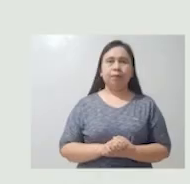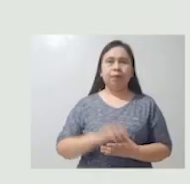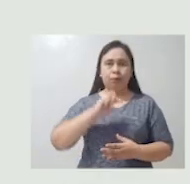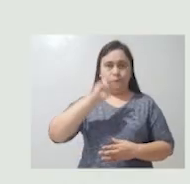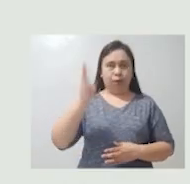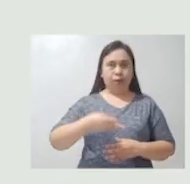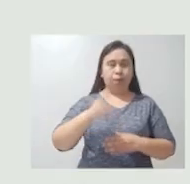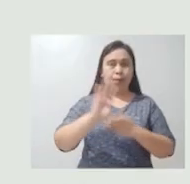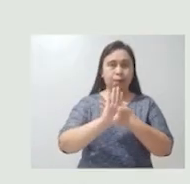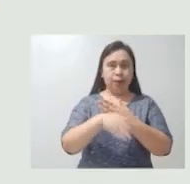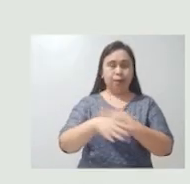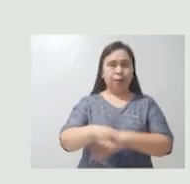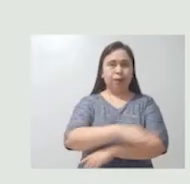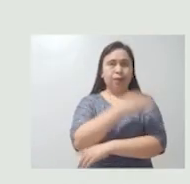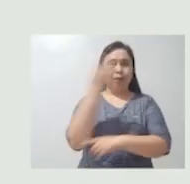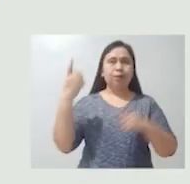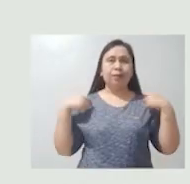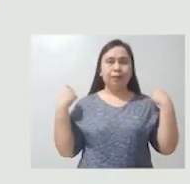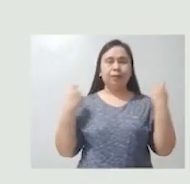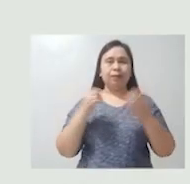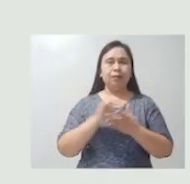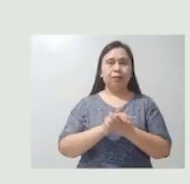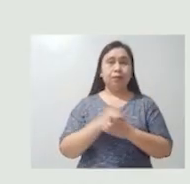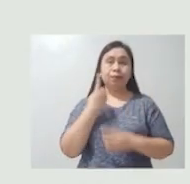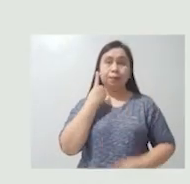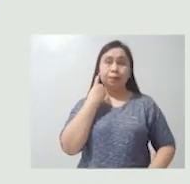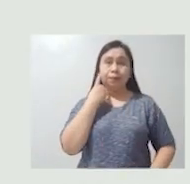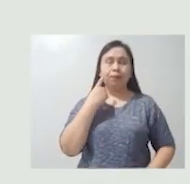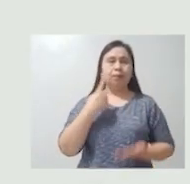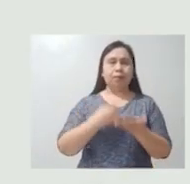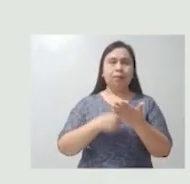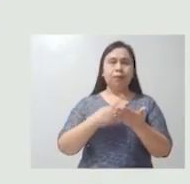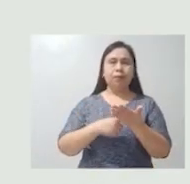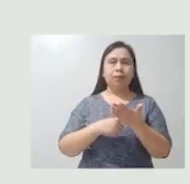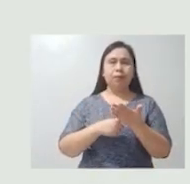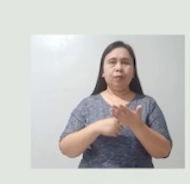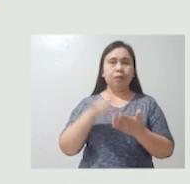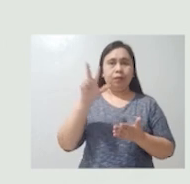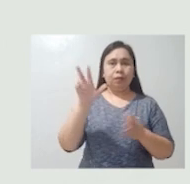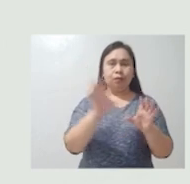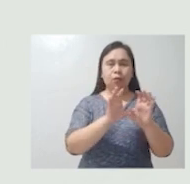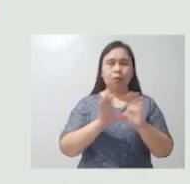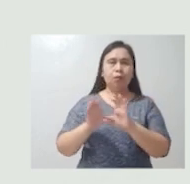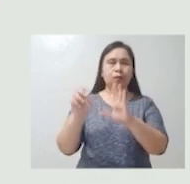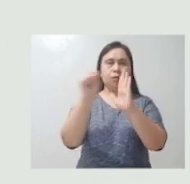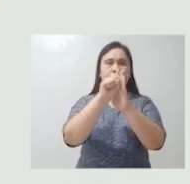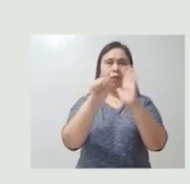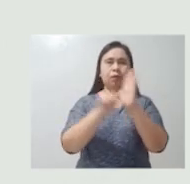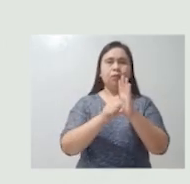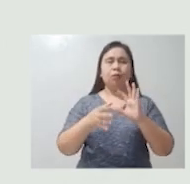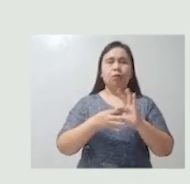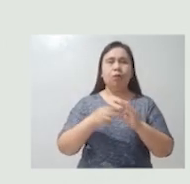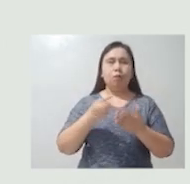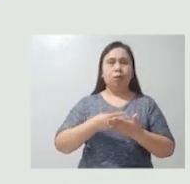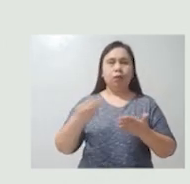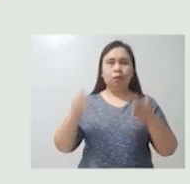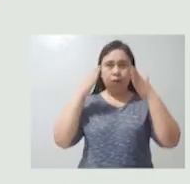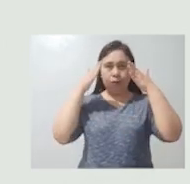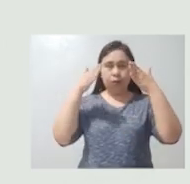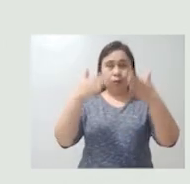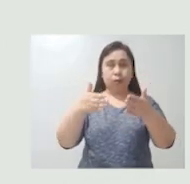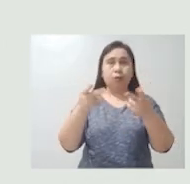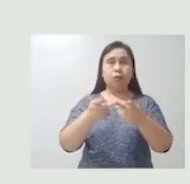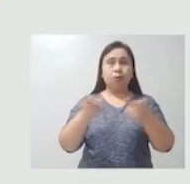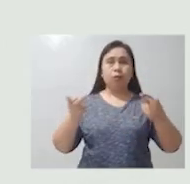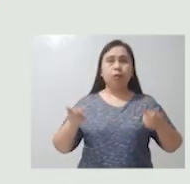Welcome back, Fernandino Teens. A while ago, we discussed the three common states of matter, focusing on the